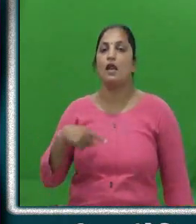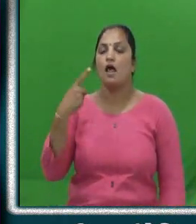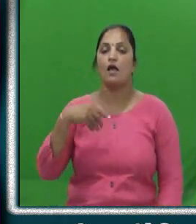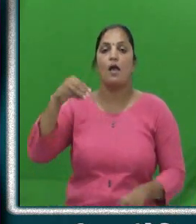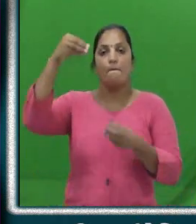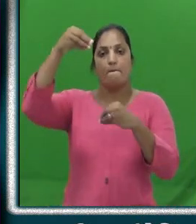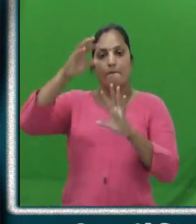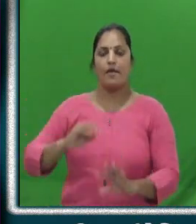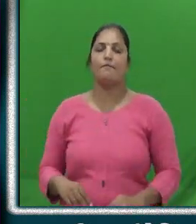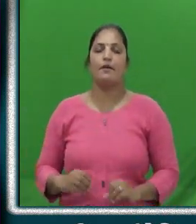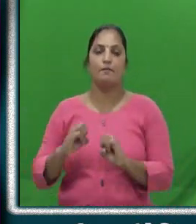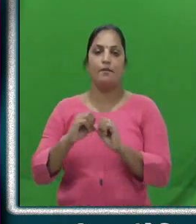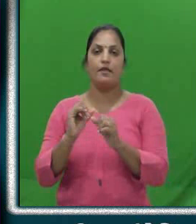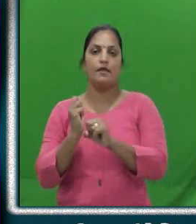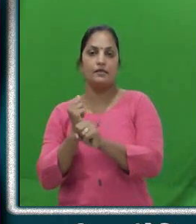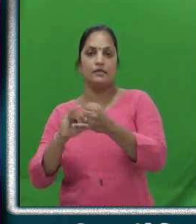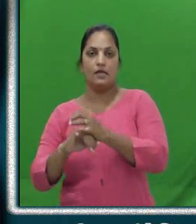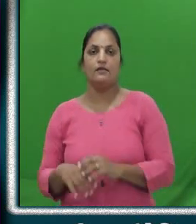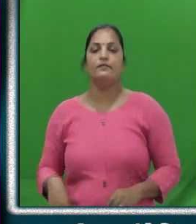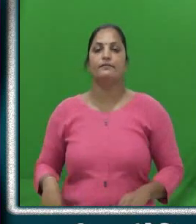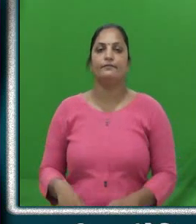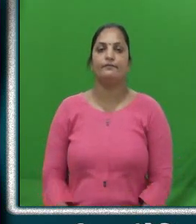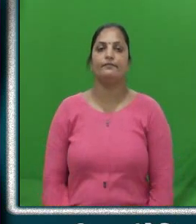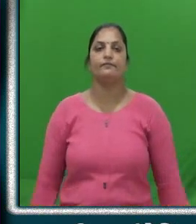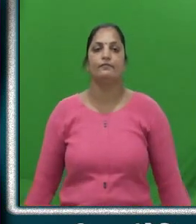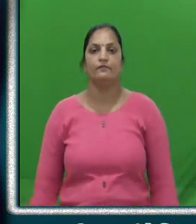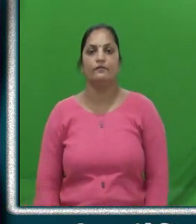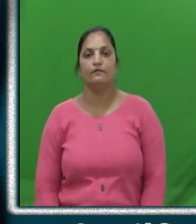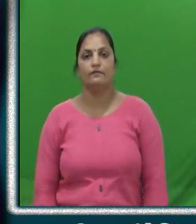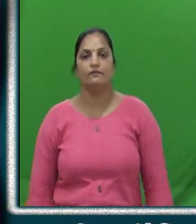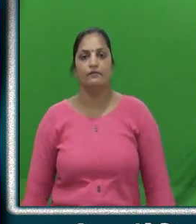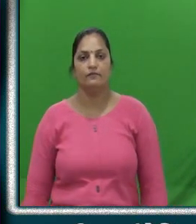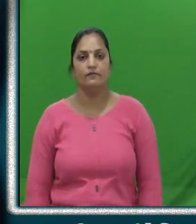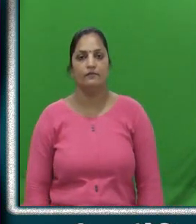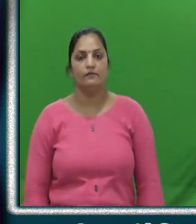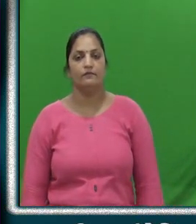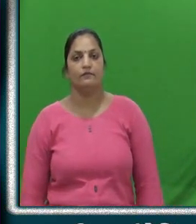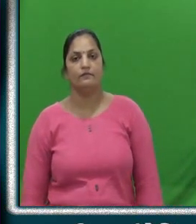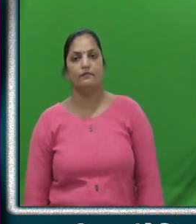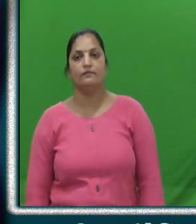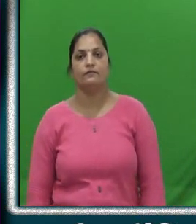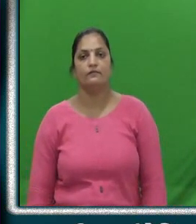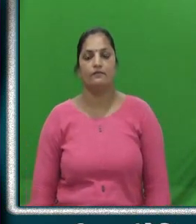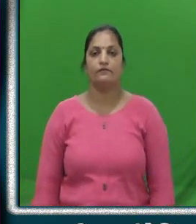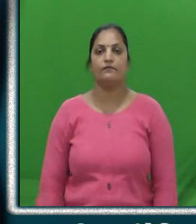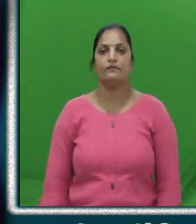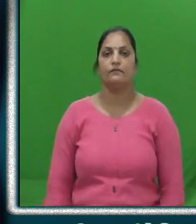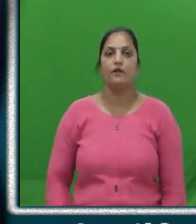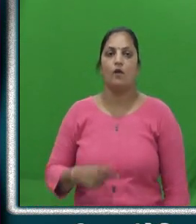નહીં. કઈ થેલીનો ઉપયોગ કરવો? પેપર બેગ્સ, કાગળની થેલી. પર્યાવરણની